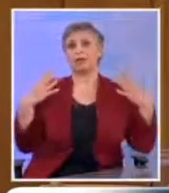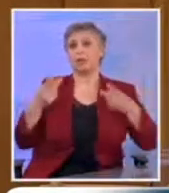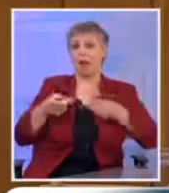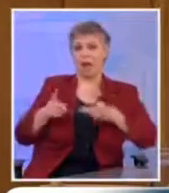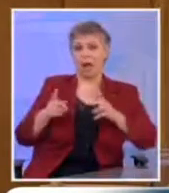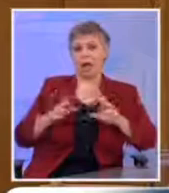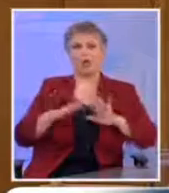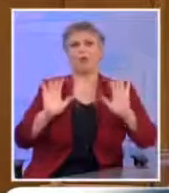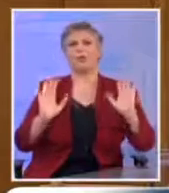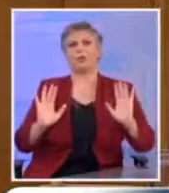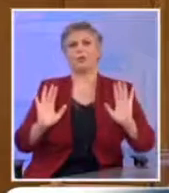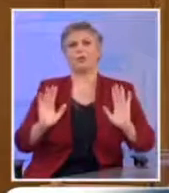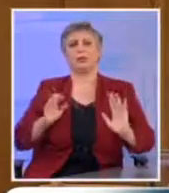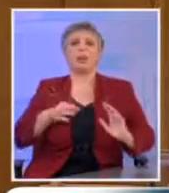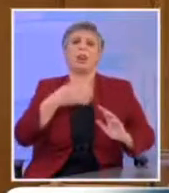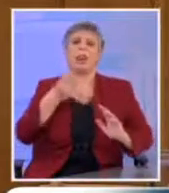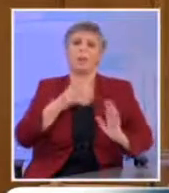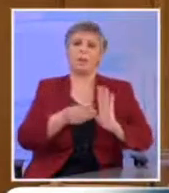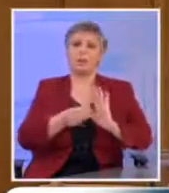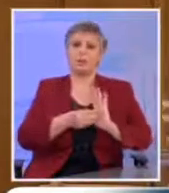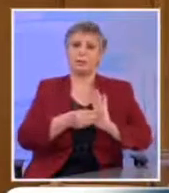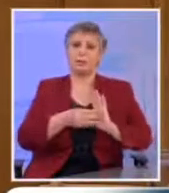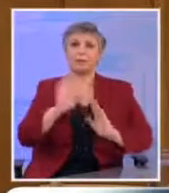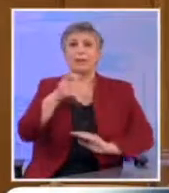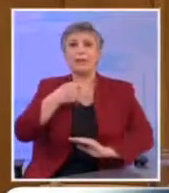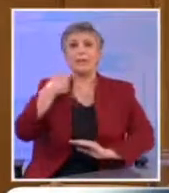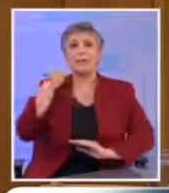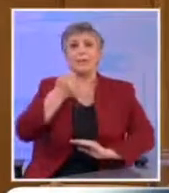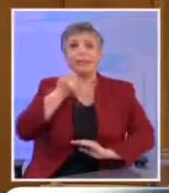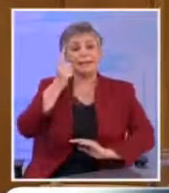μάνα, παραδείγματος χάρη, δεν μπορεί να καταδώσει το παιδί της.